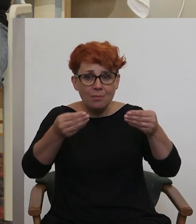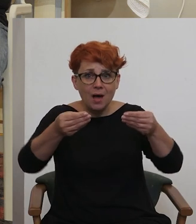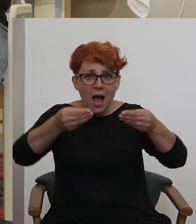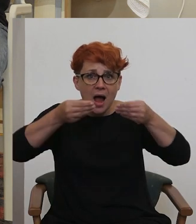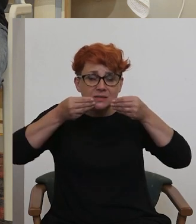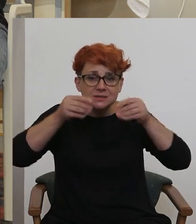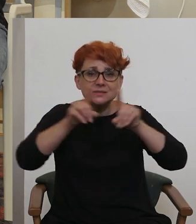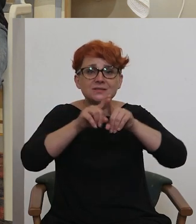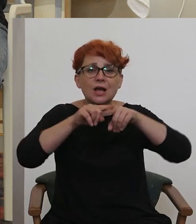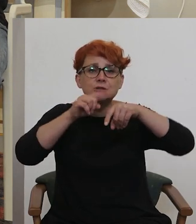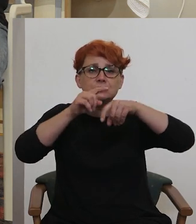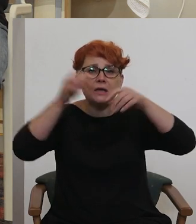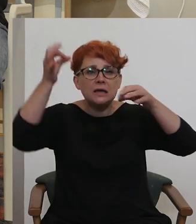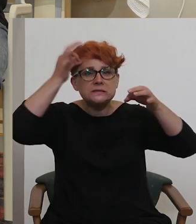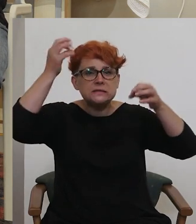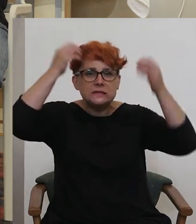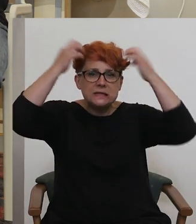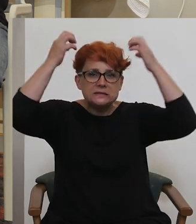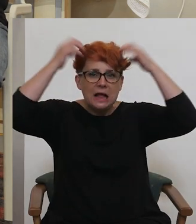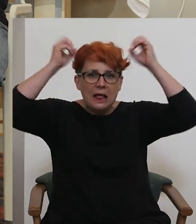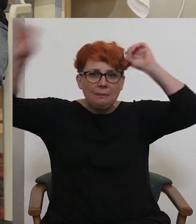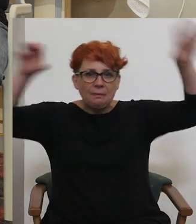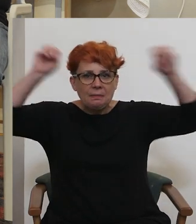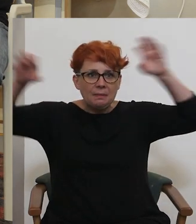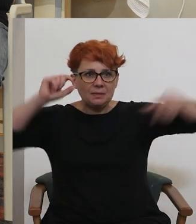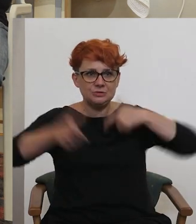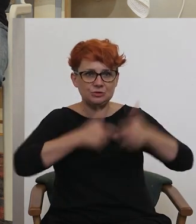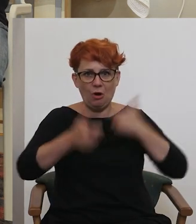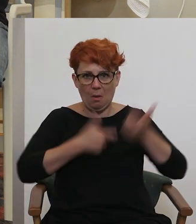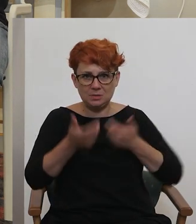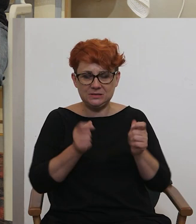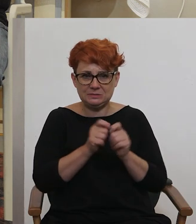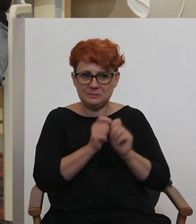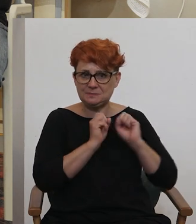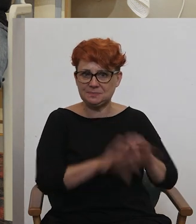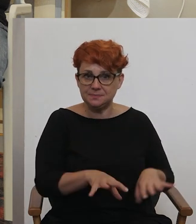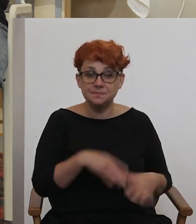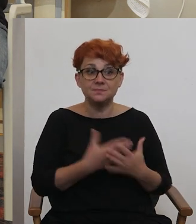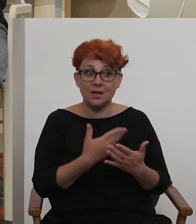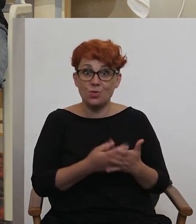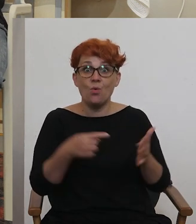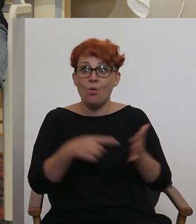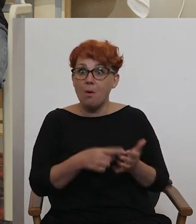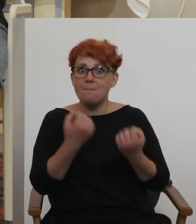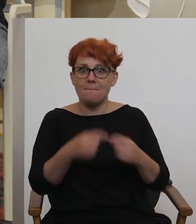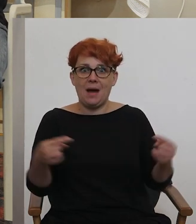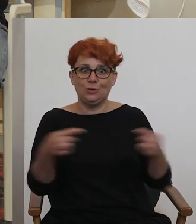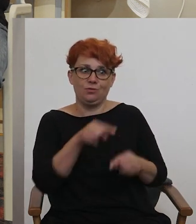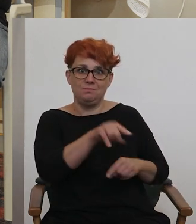siebie wszy. Więc to też jest bardzo, bardzo ważny motyw, który w Sielce nad Oką mogą